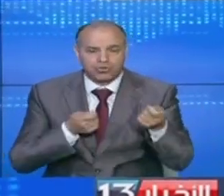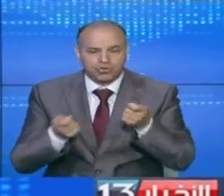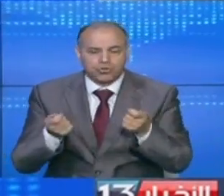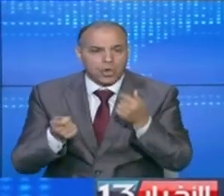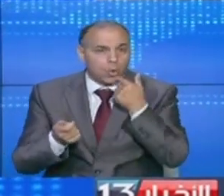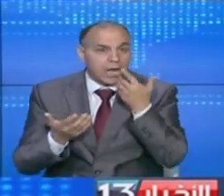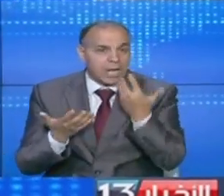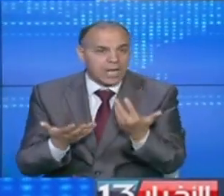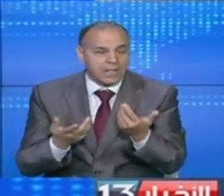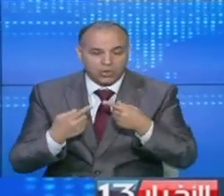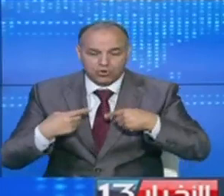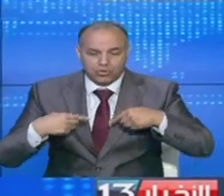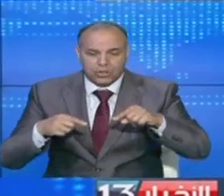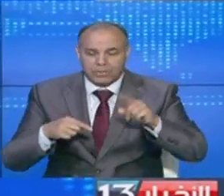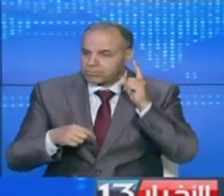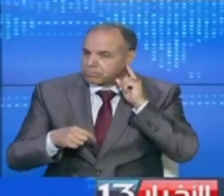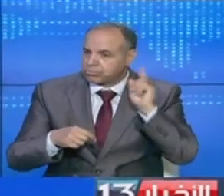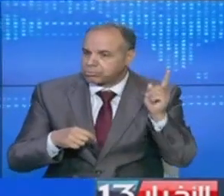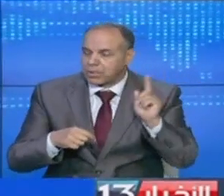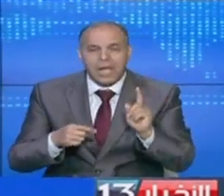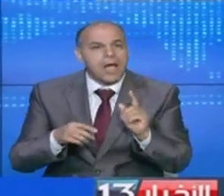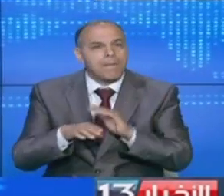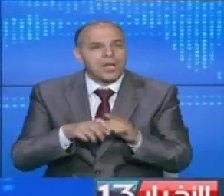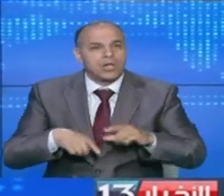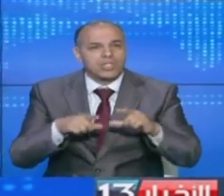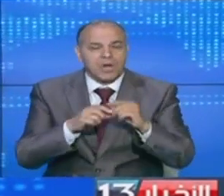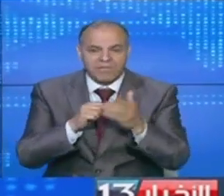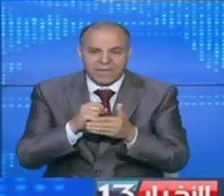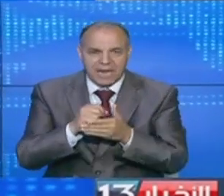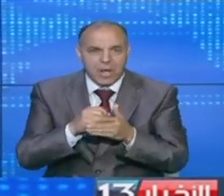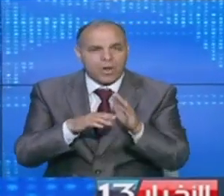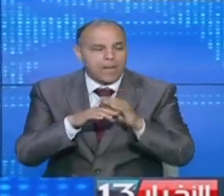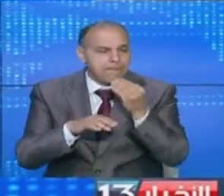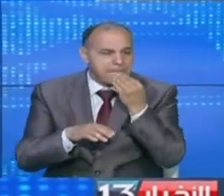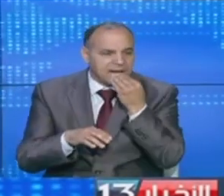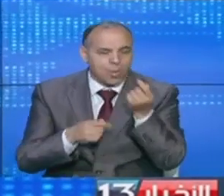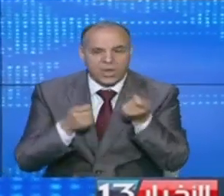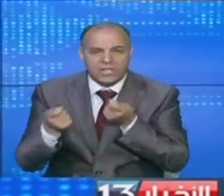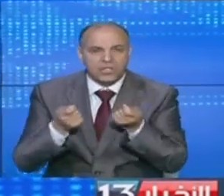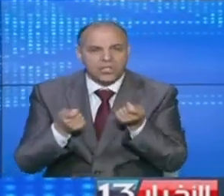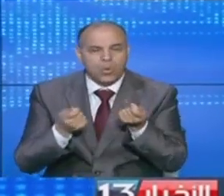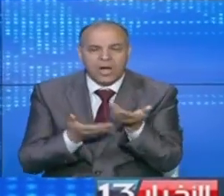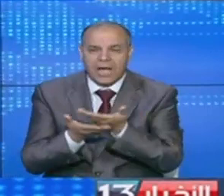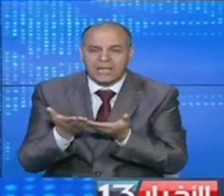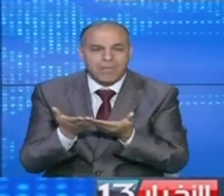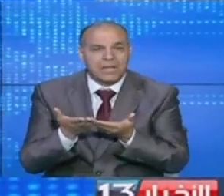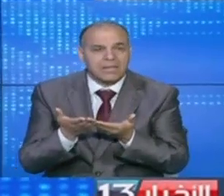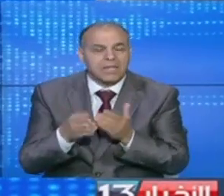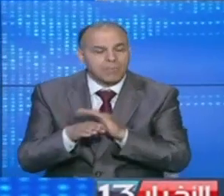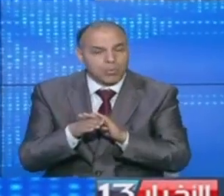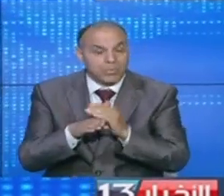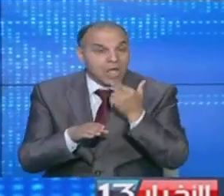سليني خلال جلسه استماع صلب لجنه الفلاحه والامن الغذائي والتجاره والخدمات ذات الصله